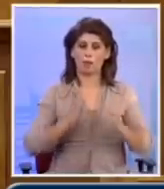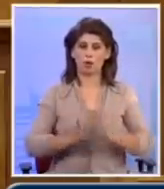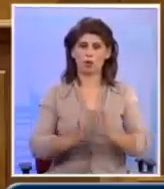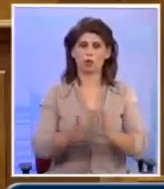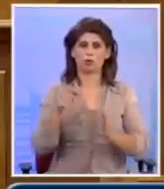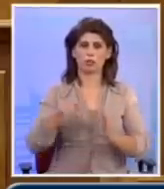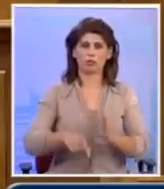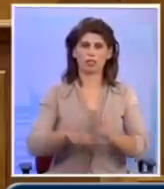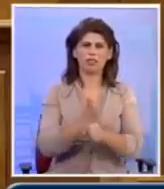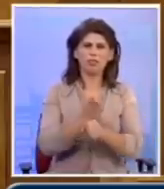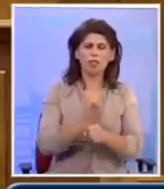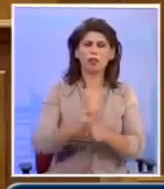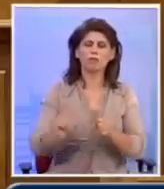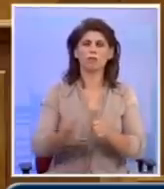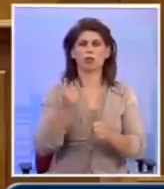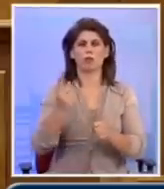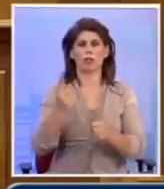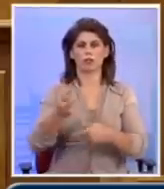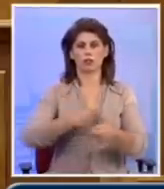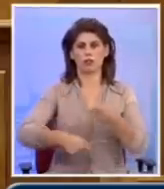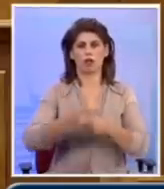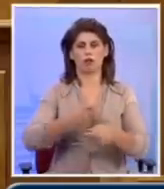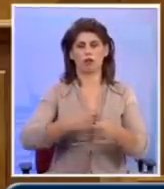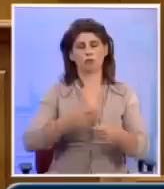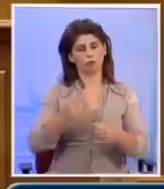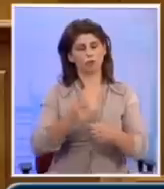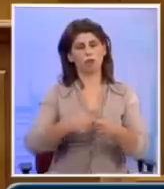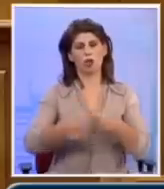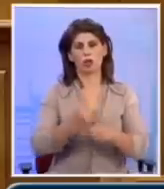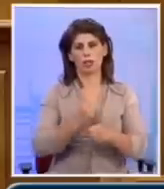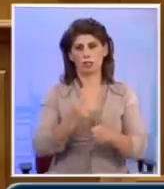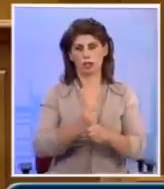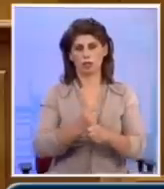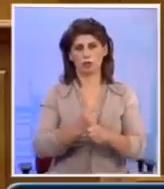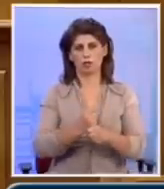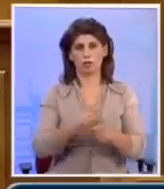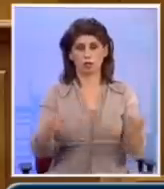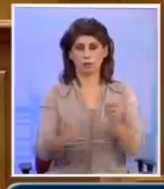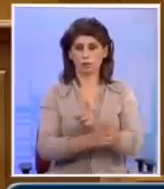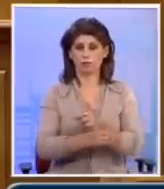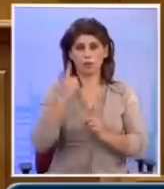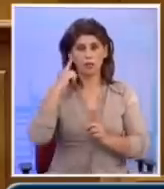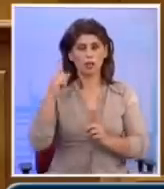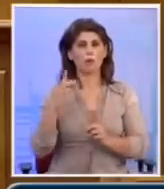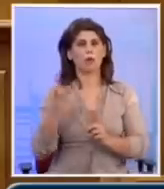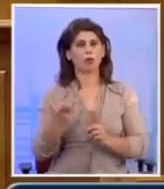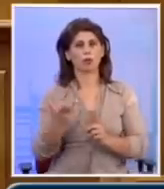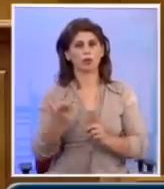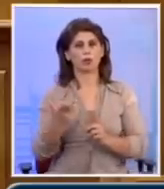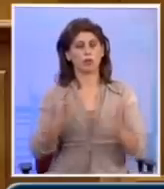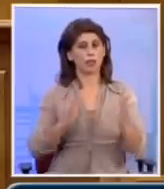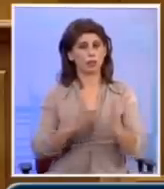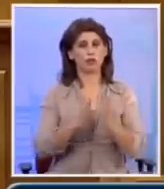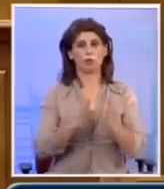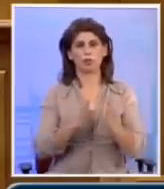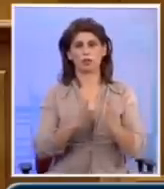σε αυτή τη διάλυση, την πρωτοφανή της αγοράς εργασίας. Στον αντίποδα της άποψης ότι θα